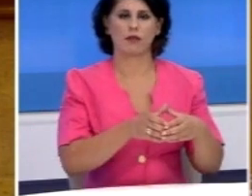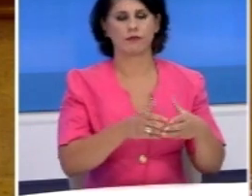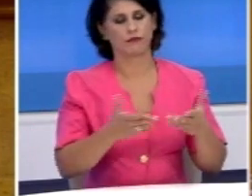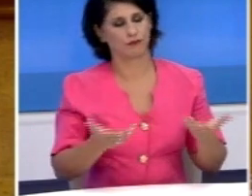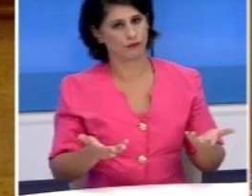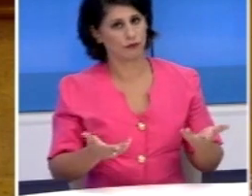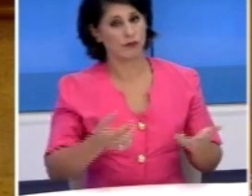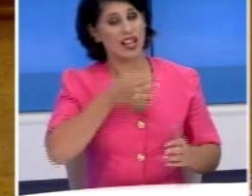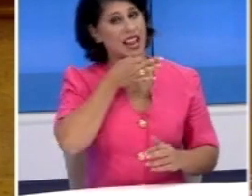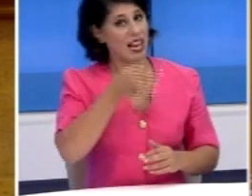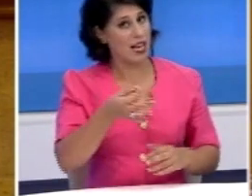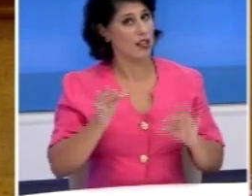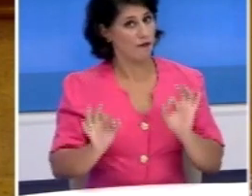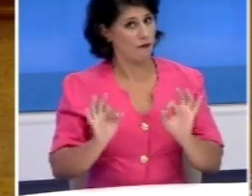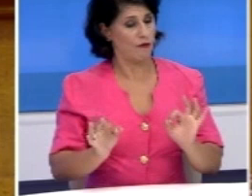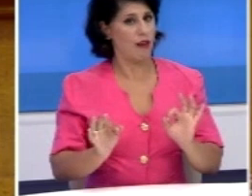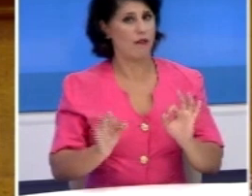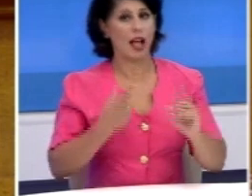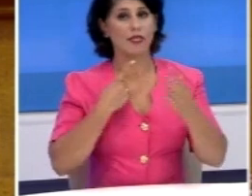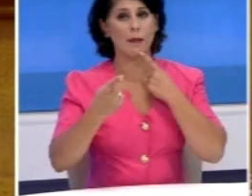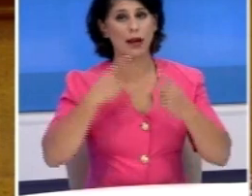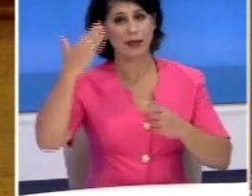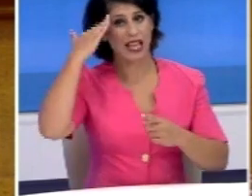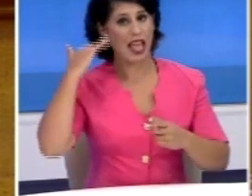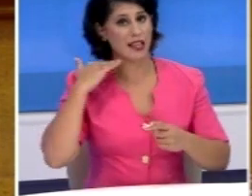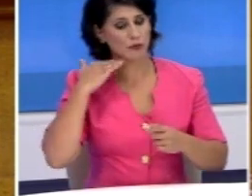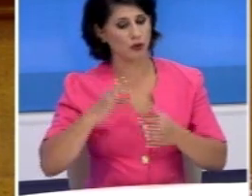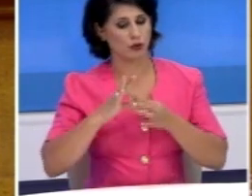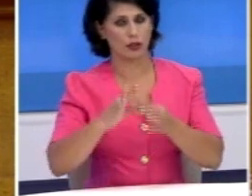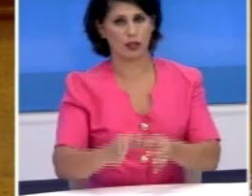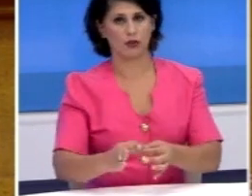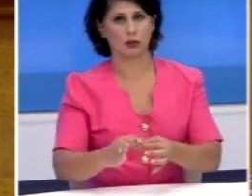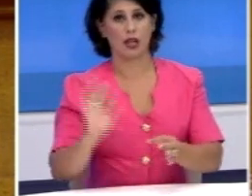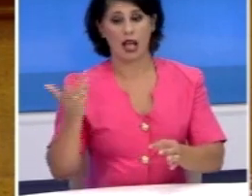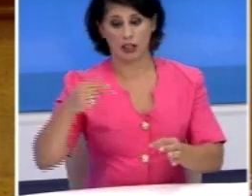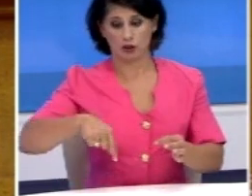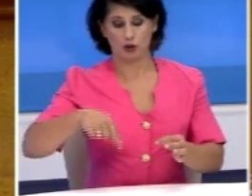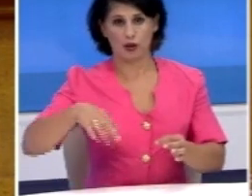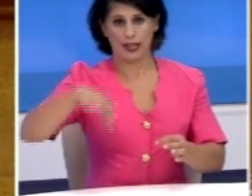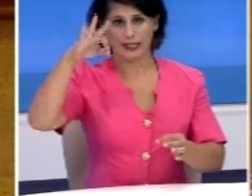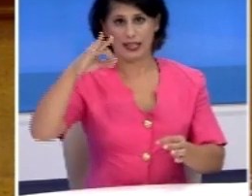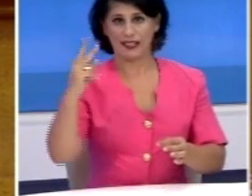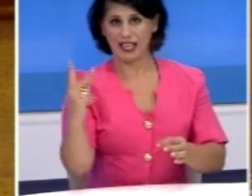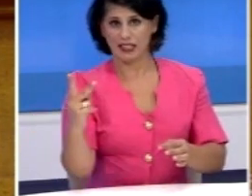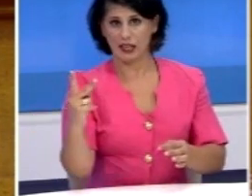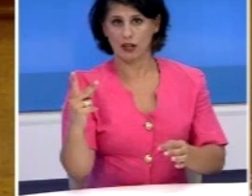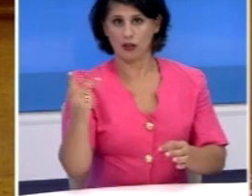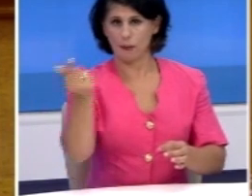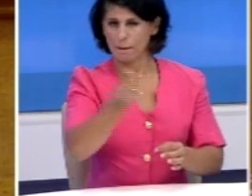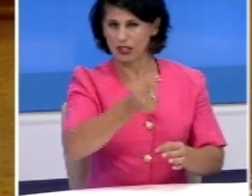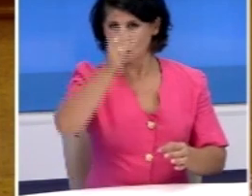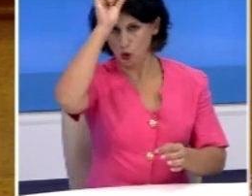βέβαια ότι οι διαπραγματεύσεις με την Αίγυπτο συνεχίζονται και ότι αν τώρα εξαιρέθηκαν το Καστελόριζο ή μισή